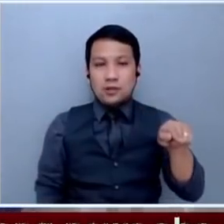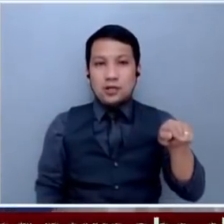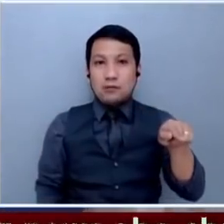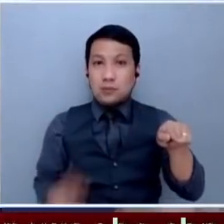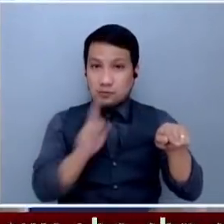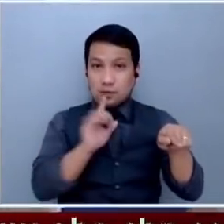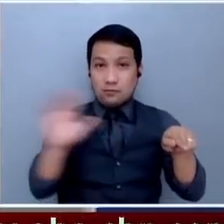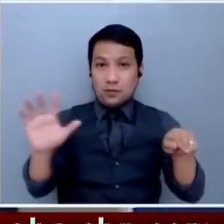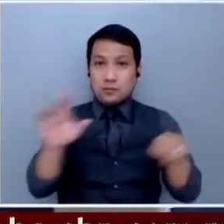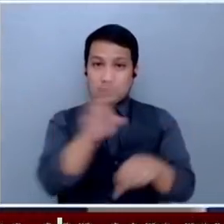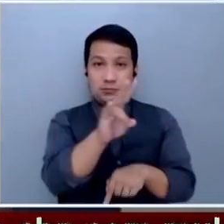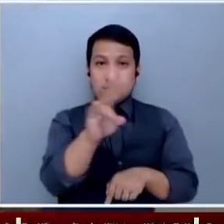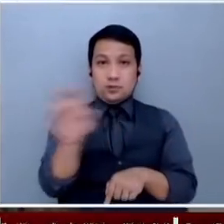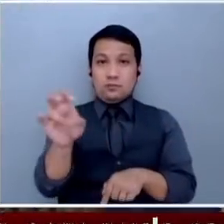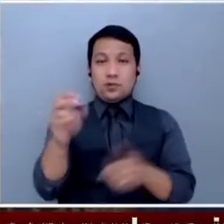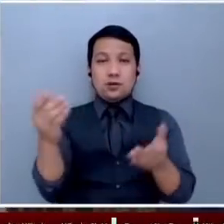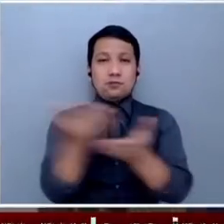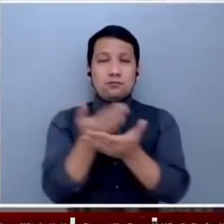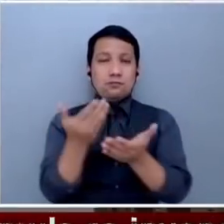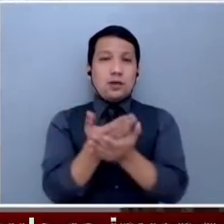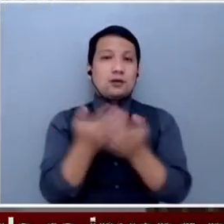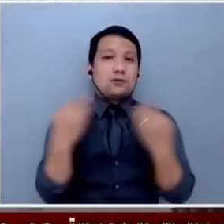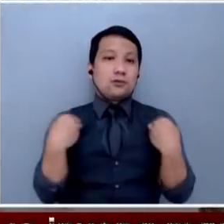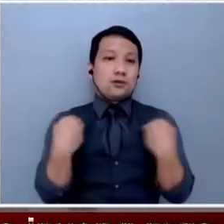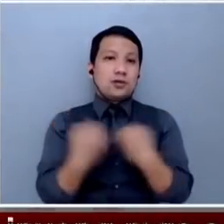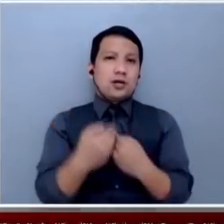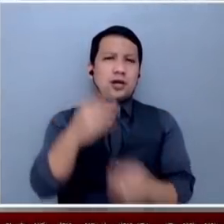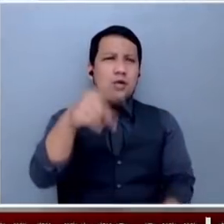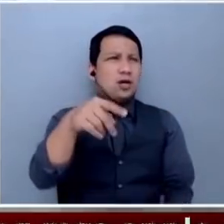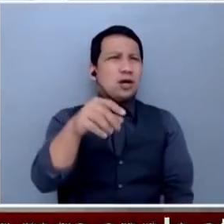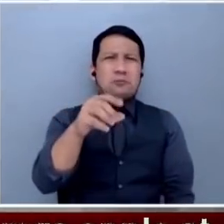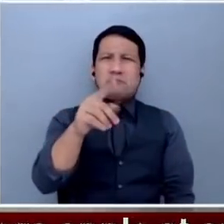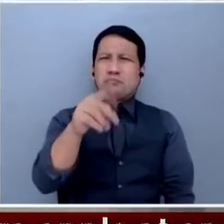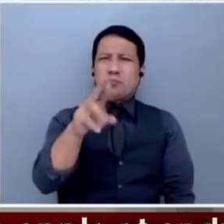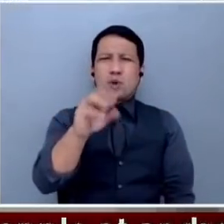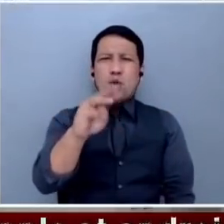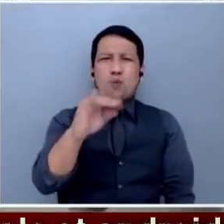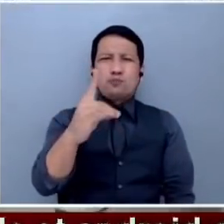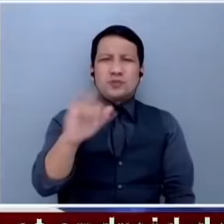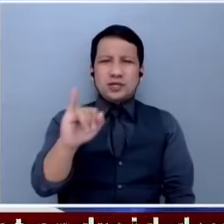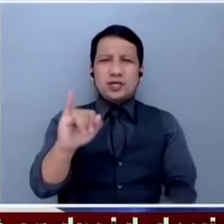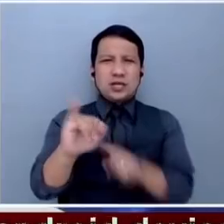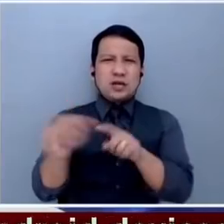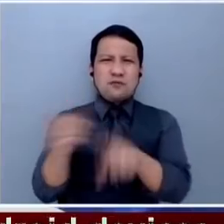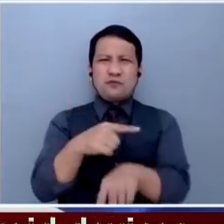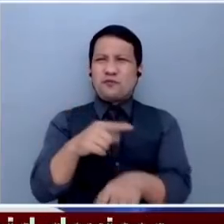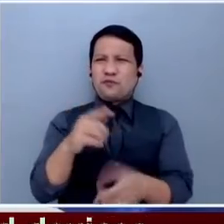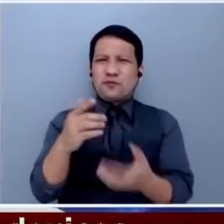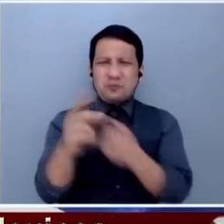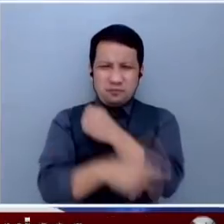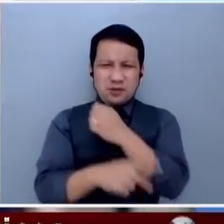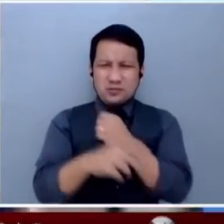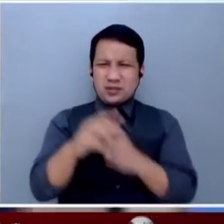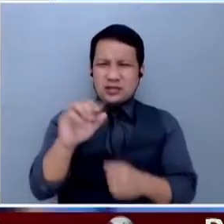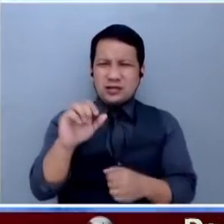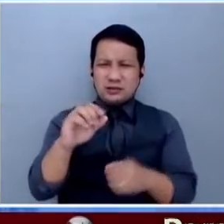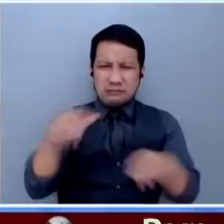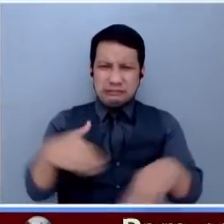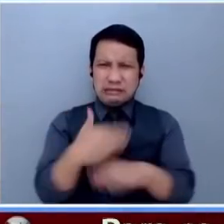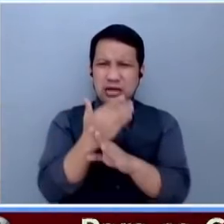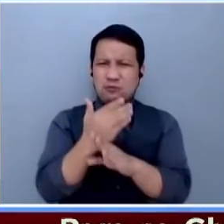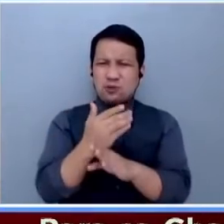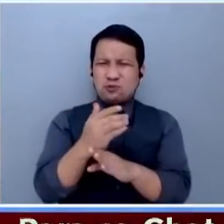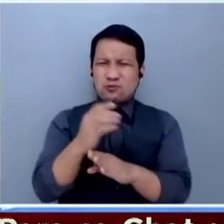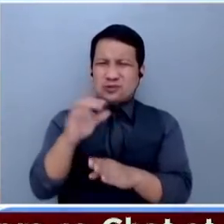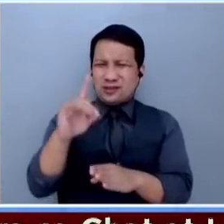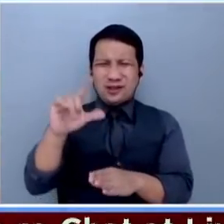700 bagong miyembro ng partido nilang PROMBI na mula pa sa mga probinsya ng Maguindanao at Davao del Sur. Kasama sa